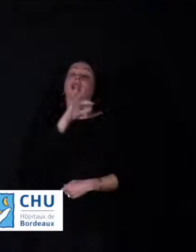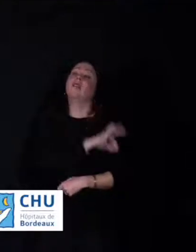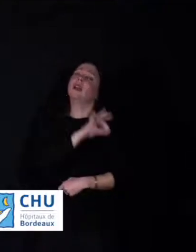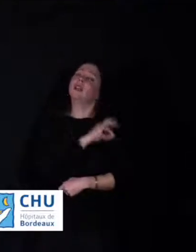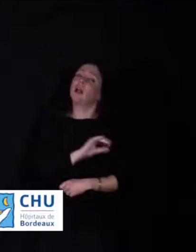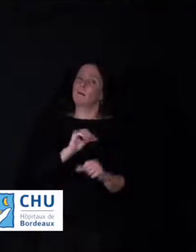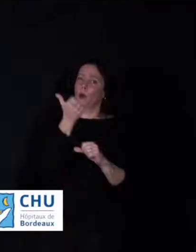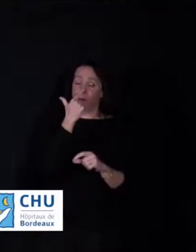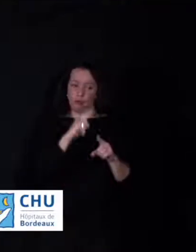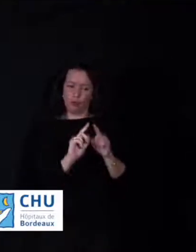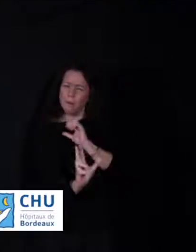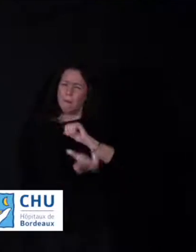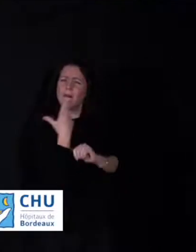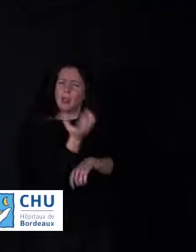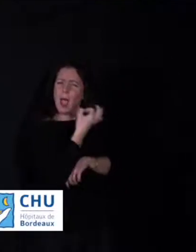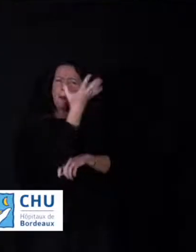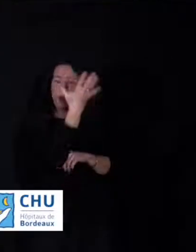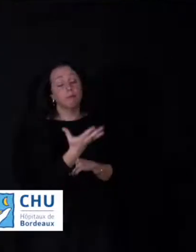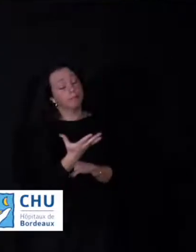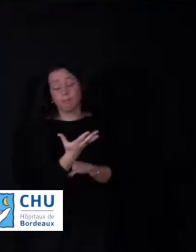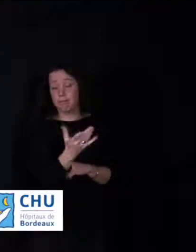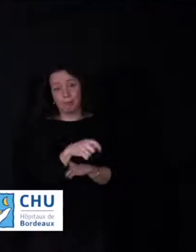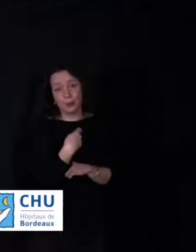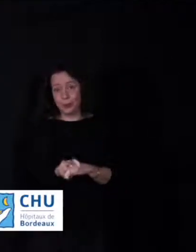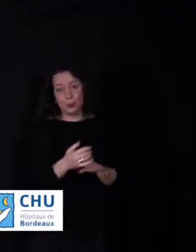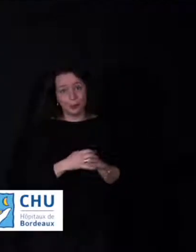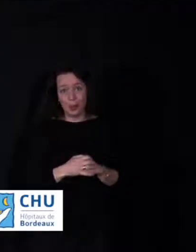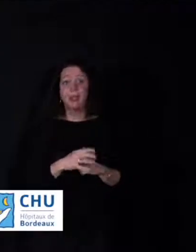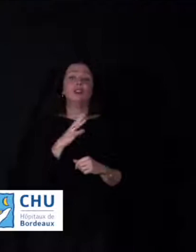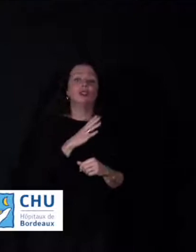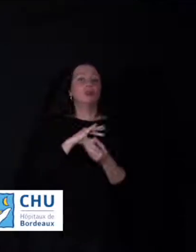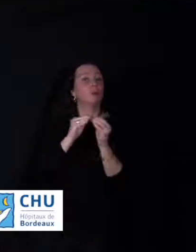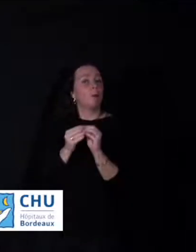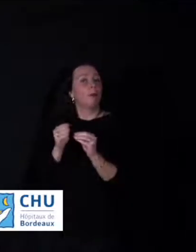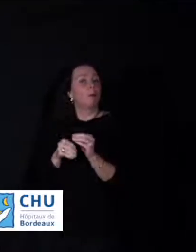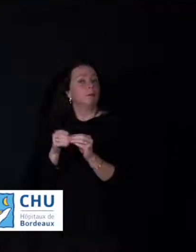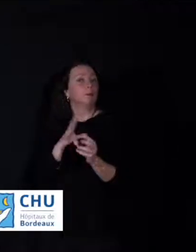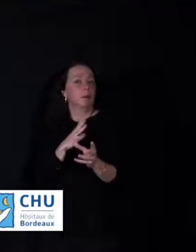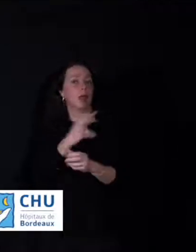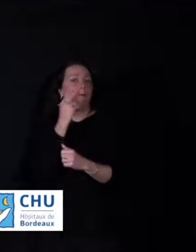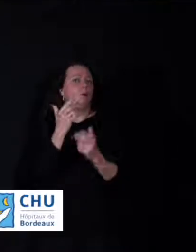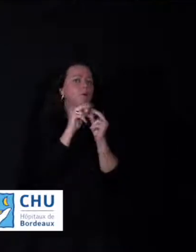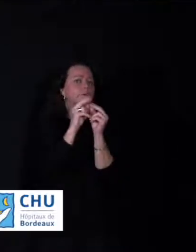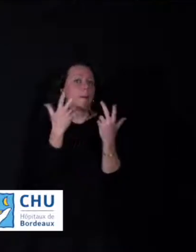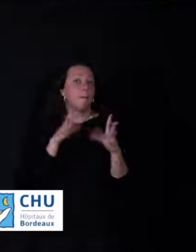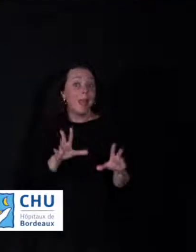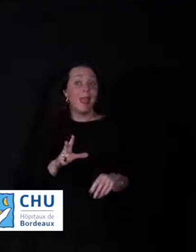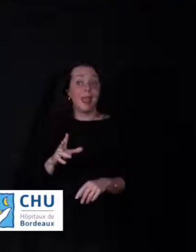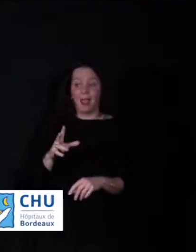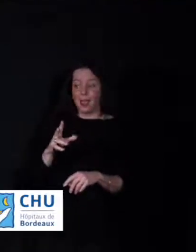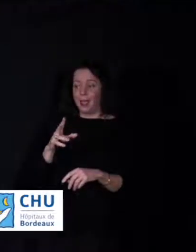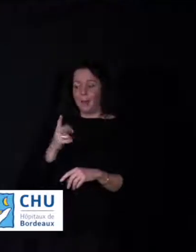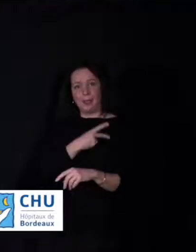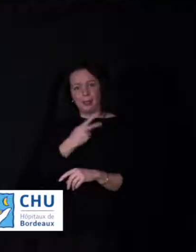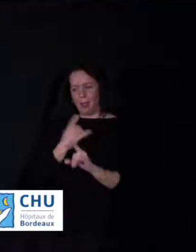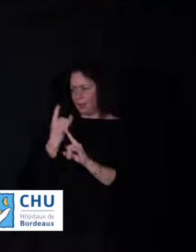C'est la première question. Bien évidemment que non. Il y a eu des écueils, on l'a vu, mais l'histoire de la médecine n'est-elle